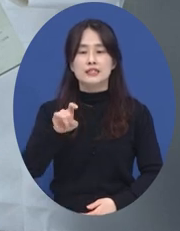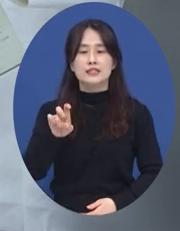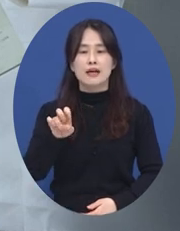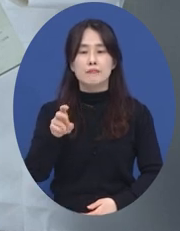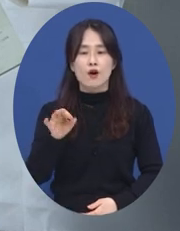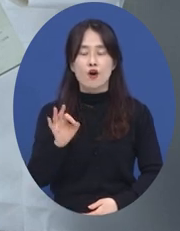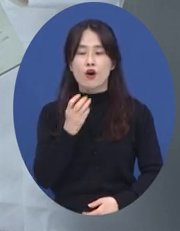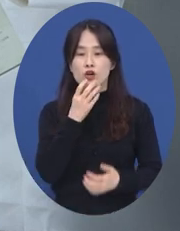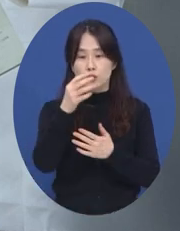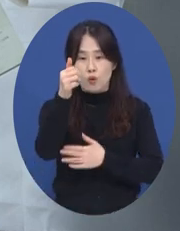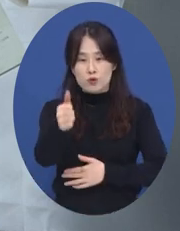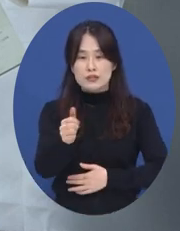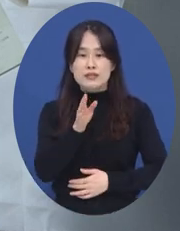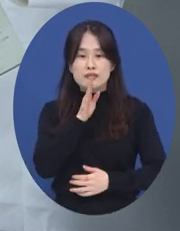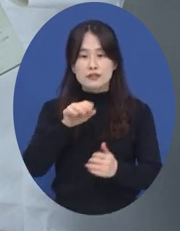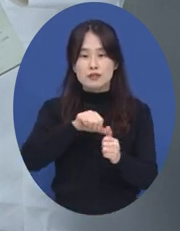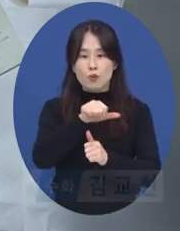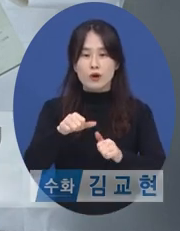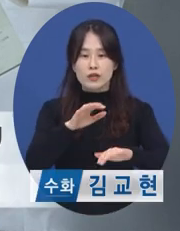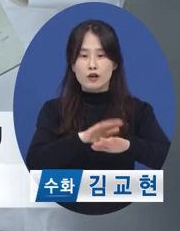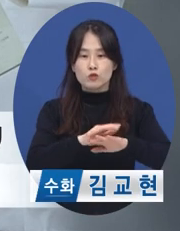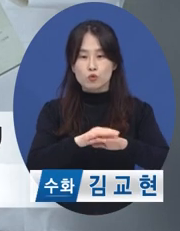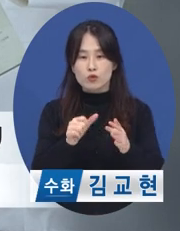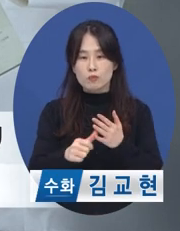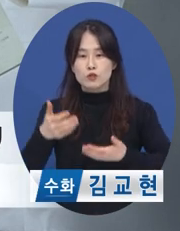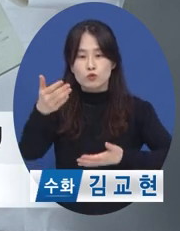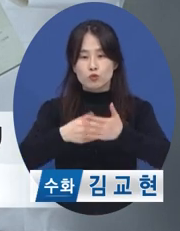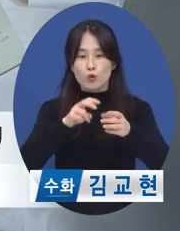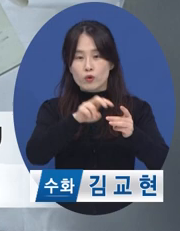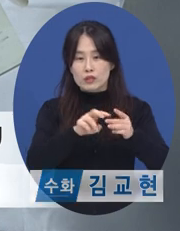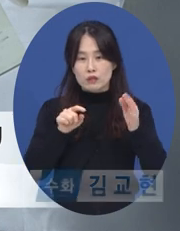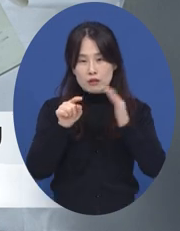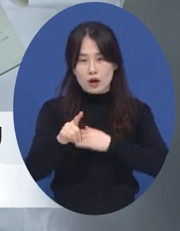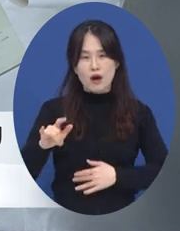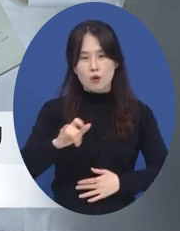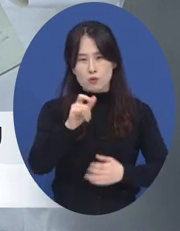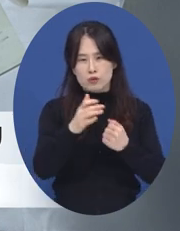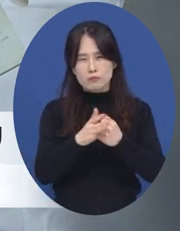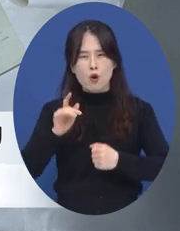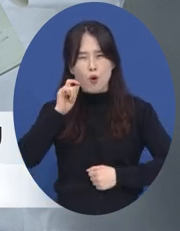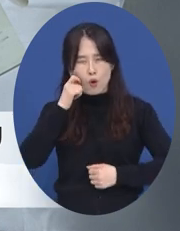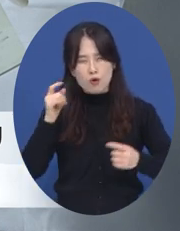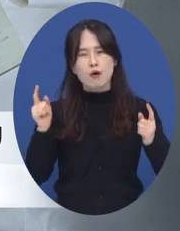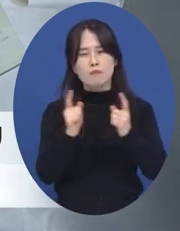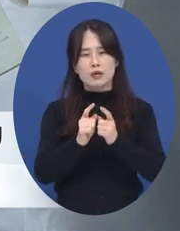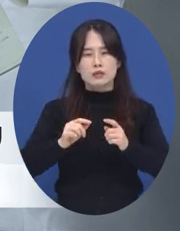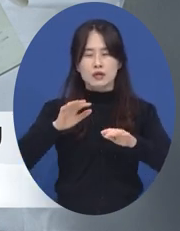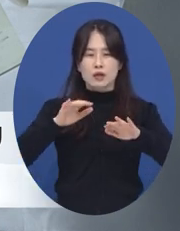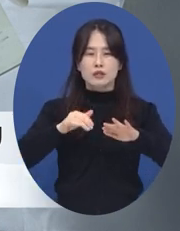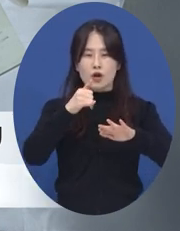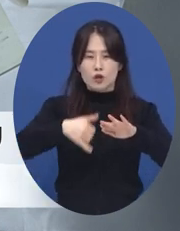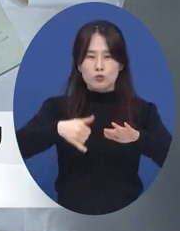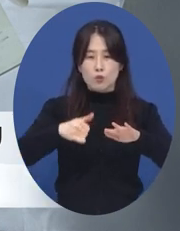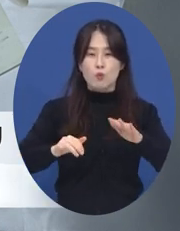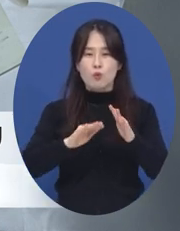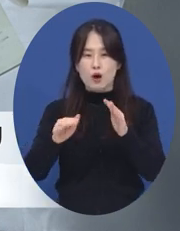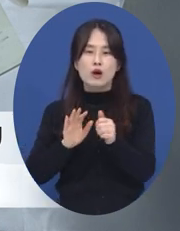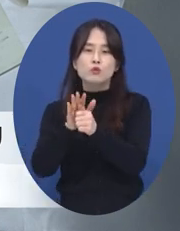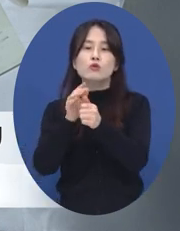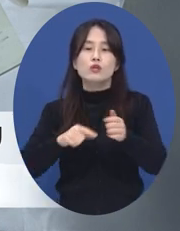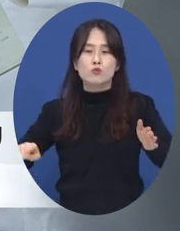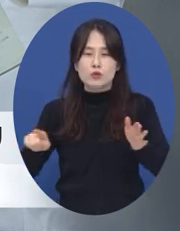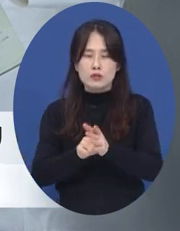이제 명 경기도 제사가 경기 친환경 농산물 유통센터 를 찾아 크로 날 구로 어려움을 겪는 돈에 농가를 돕기 위한